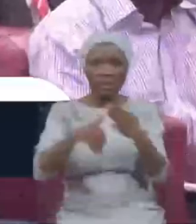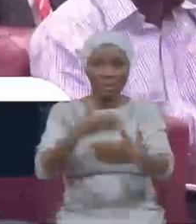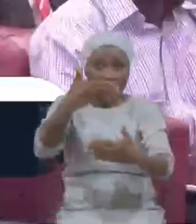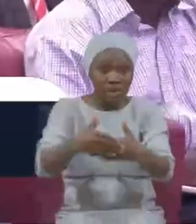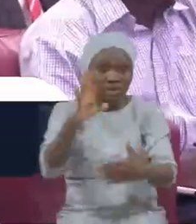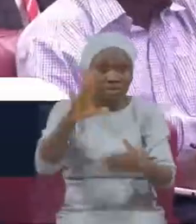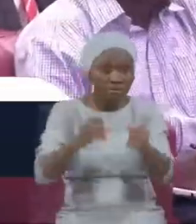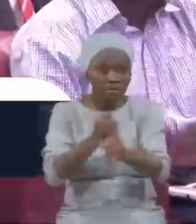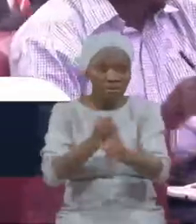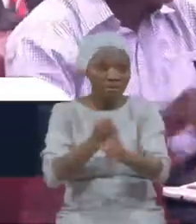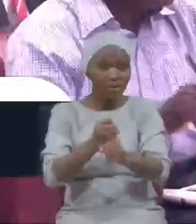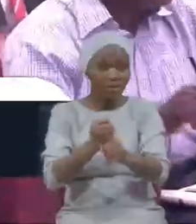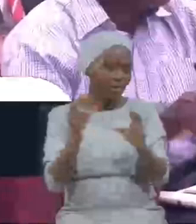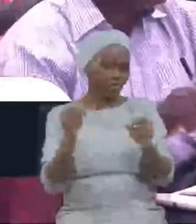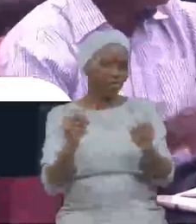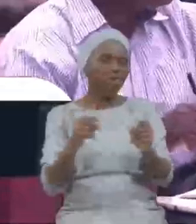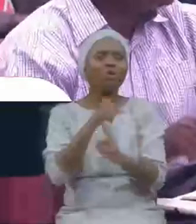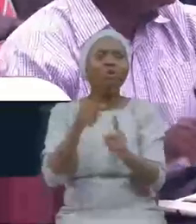prochains, quand?